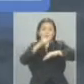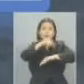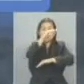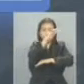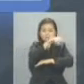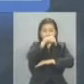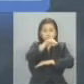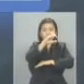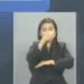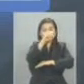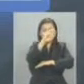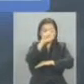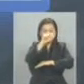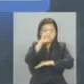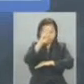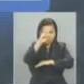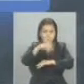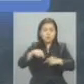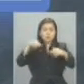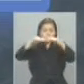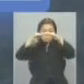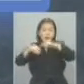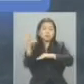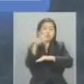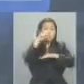ำกว่าระดับทะเลปานกลาง 1 เมตร 12 เซนติเมตร